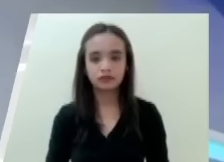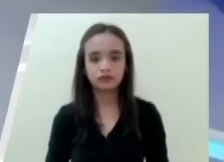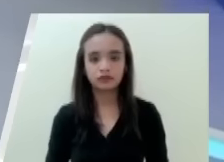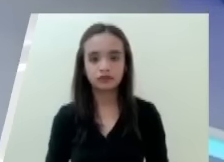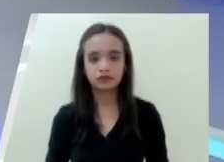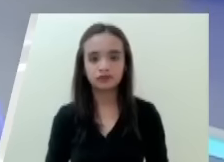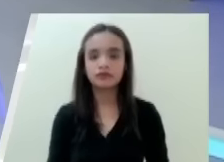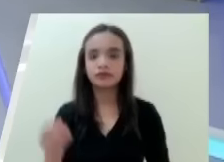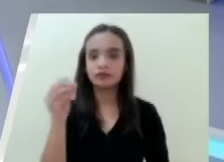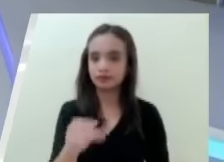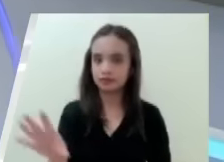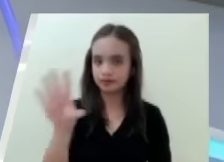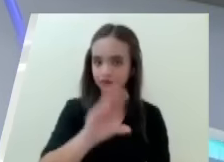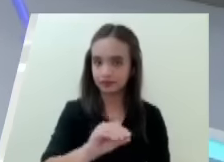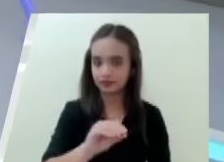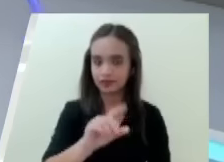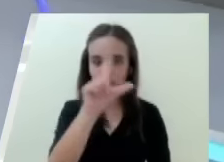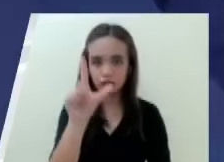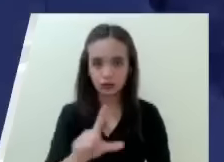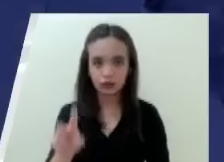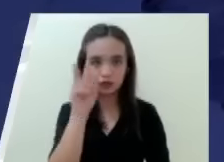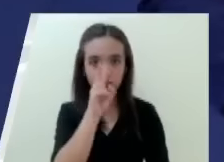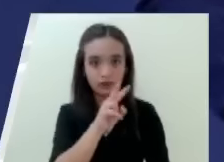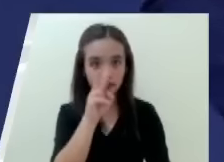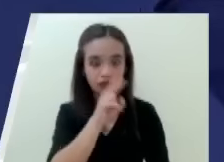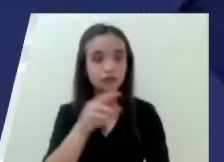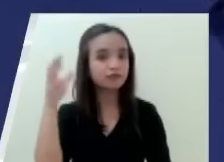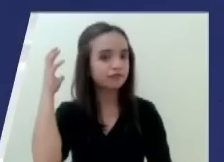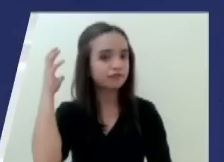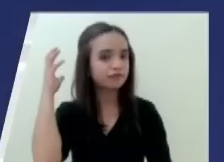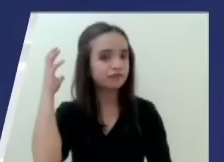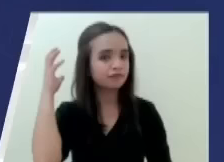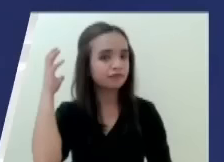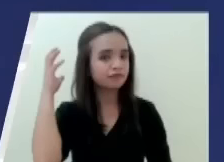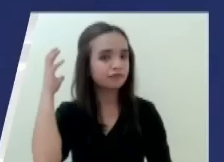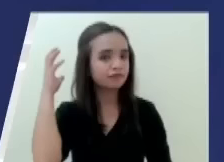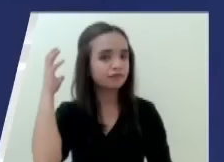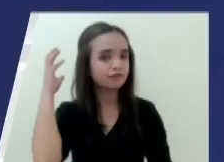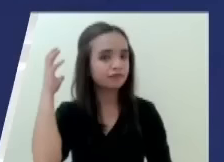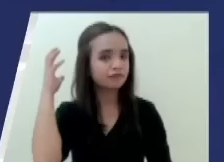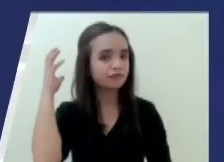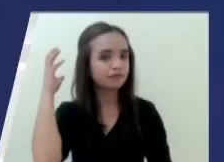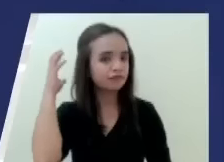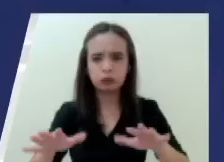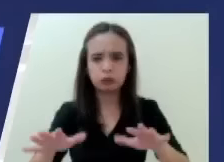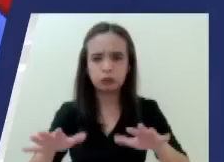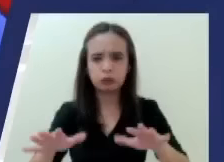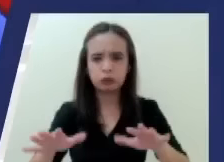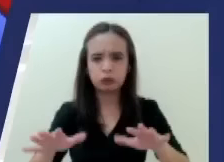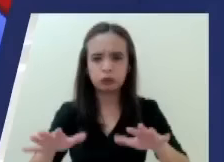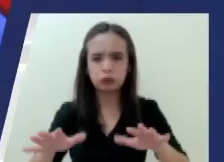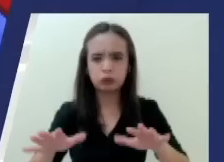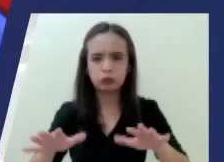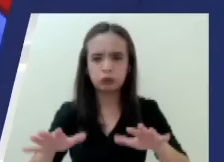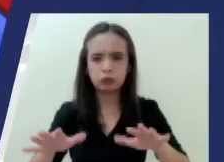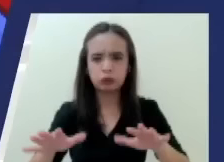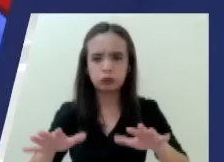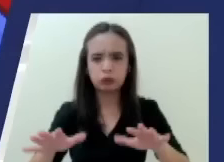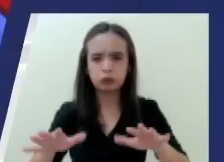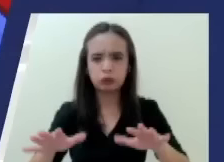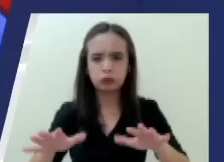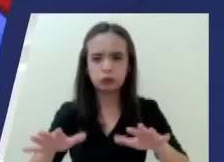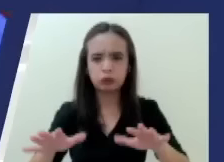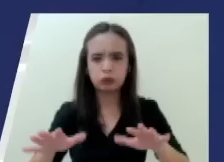Magandang gabi po, Luzon, Visayas at Mindanao. Sumiklab ang tensyon sa pagitan ng mga pulis at mga